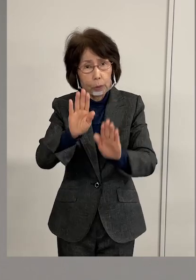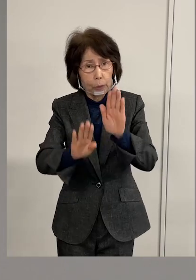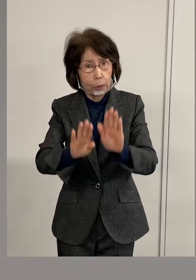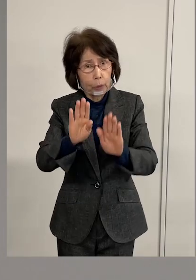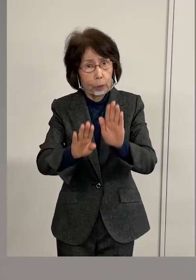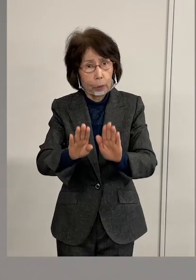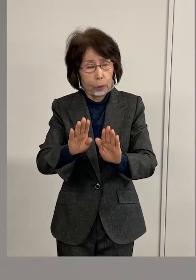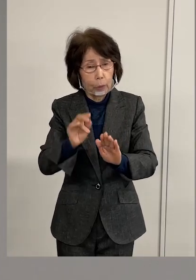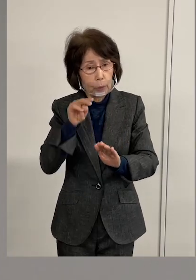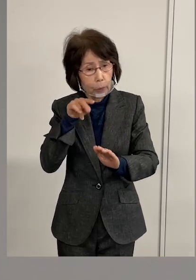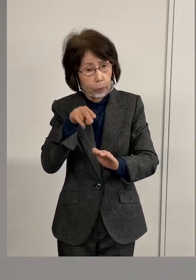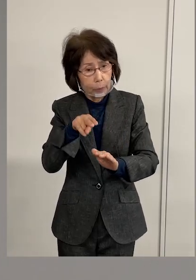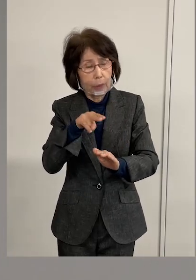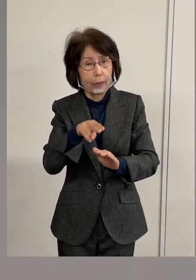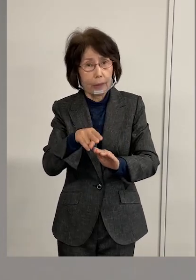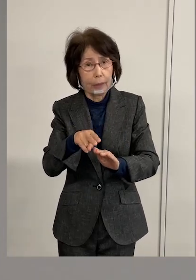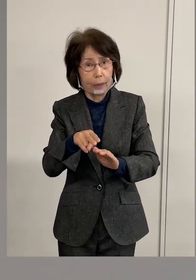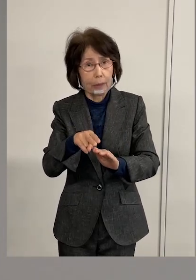ろうかと思います。